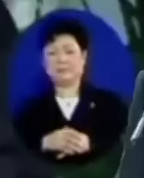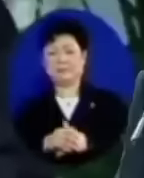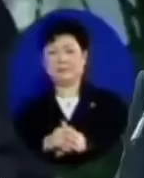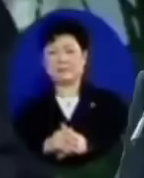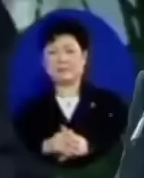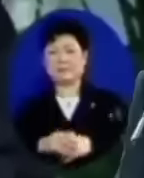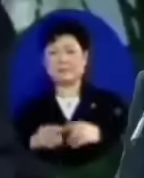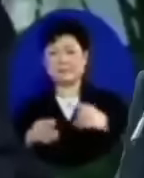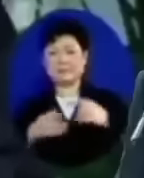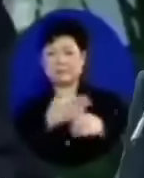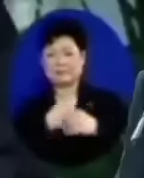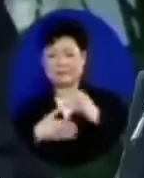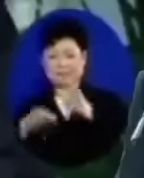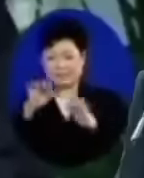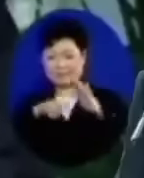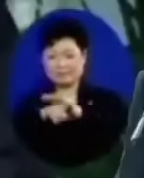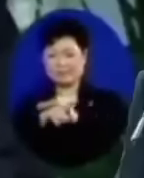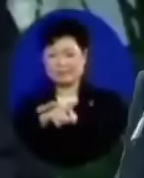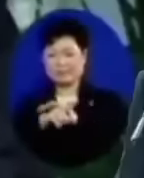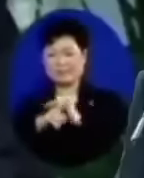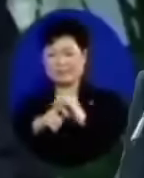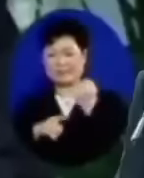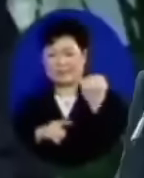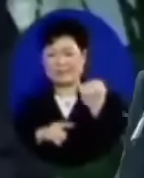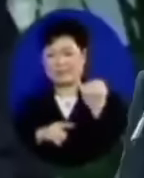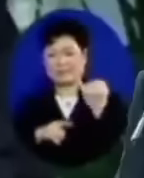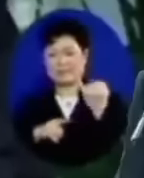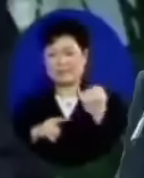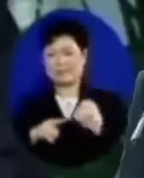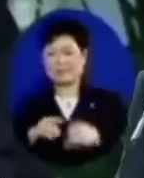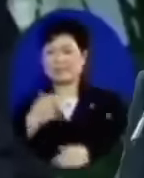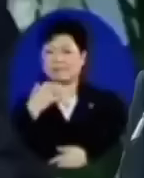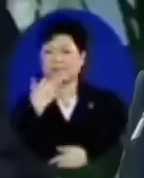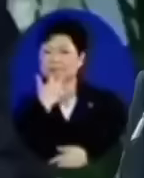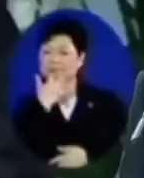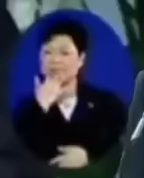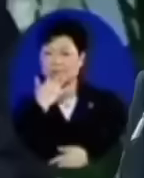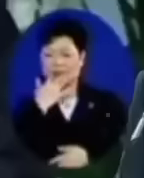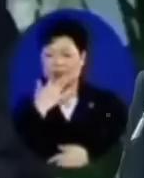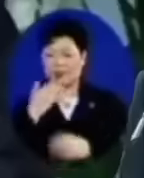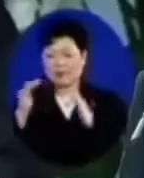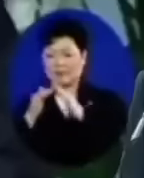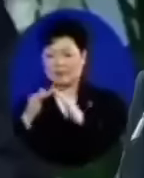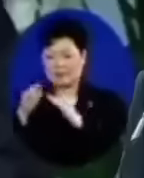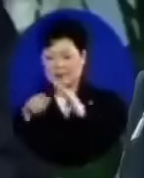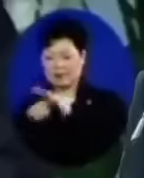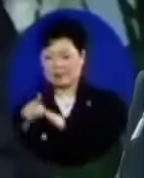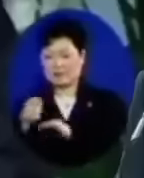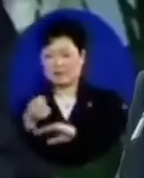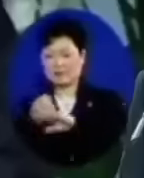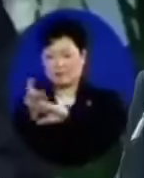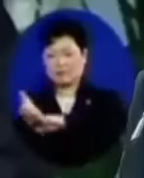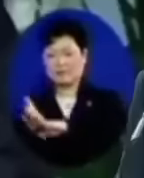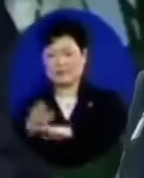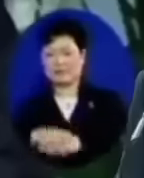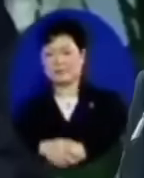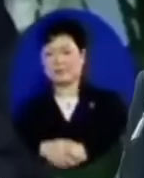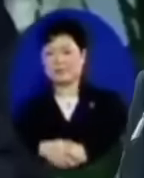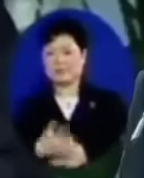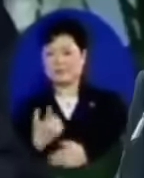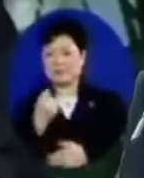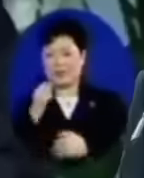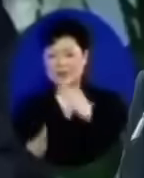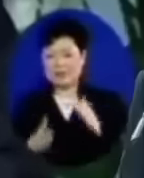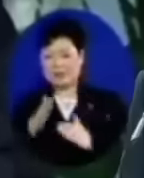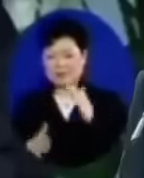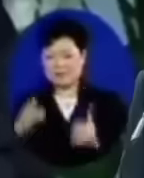찾아가고 막달라 마리아는 베드로와 요한이 있는 숙소를 향해서 뛰어가서 알렸습니다. 베드로와 요한이 빨리